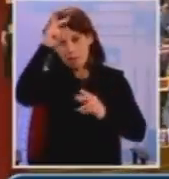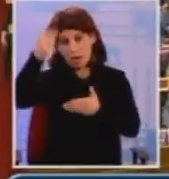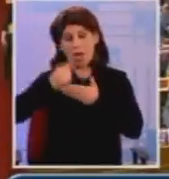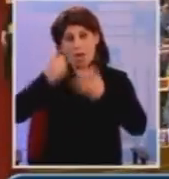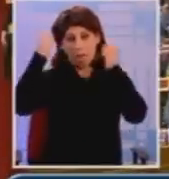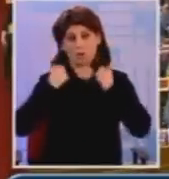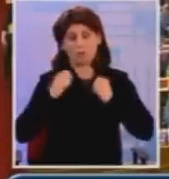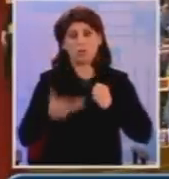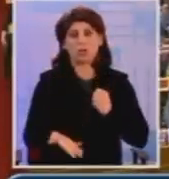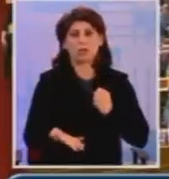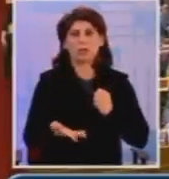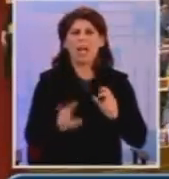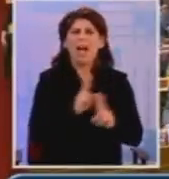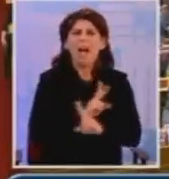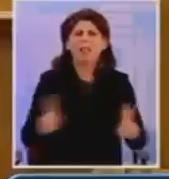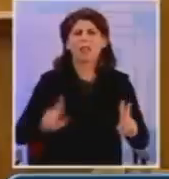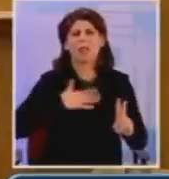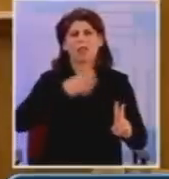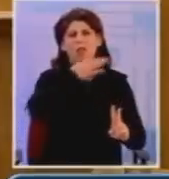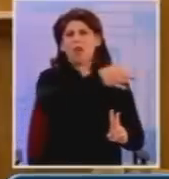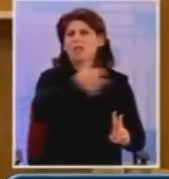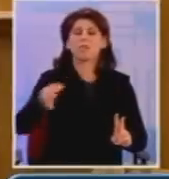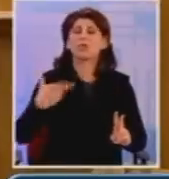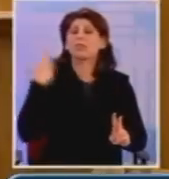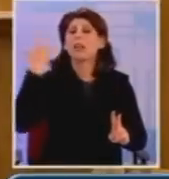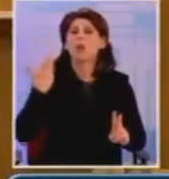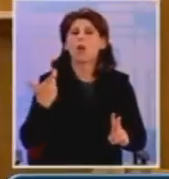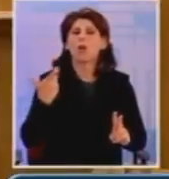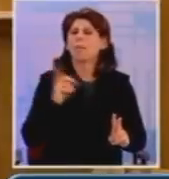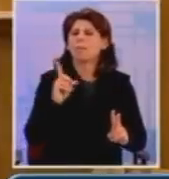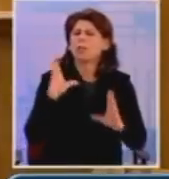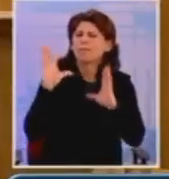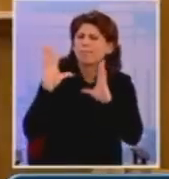να εξηγήσω σαφώς τι εννοώ για να μην παραμένουν σκιές.